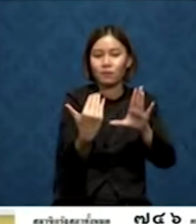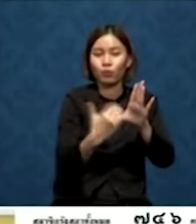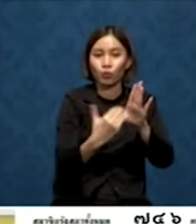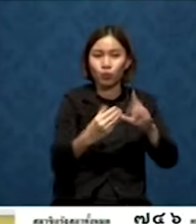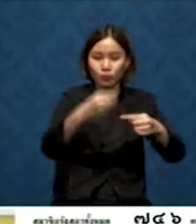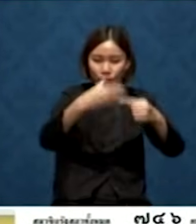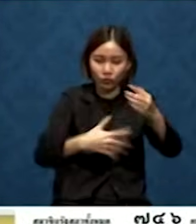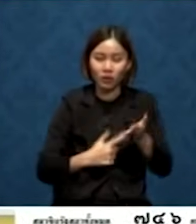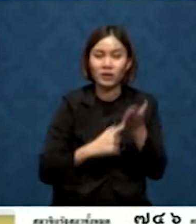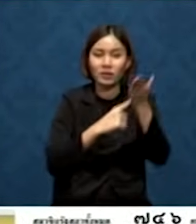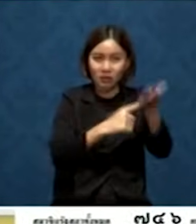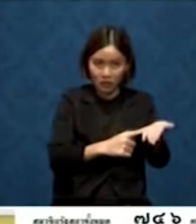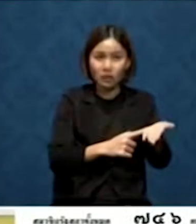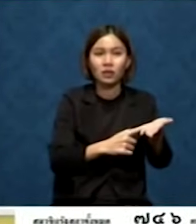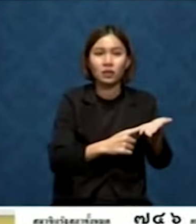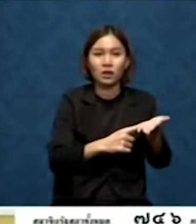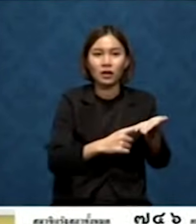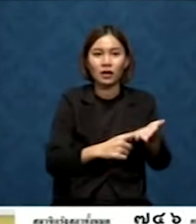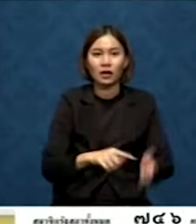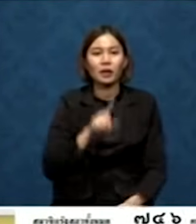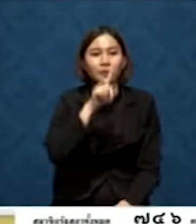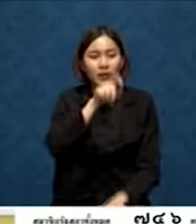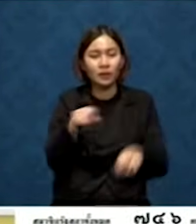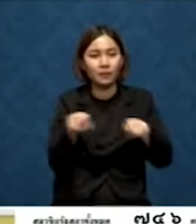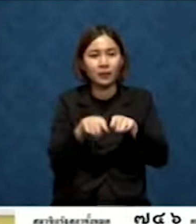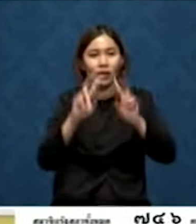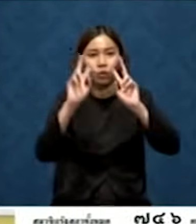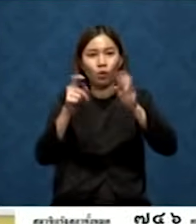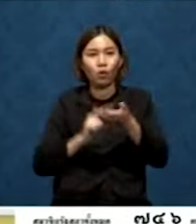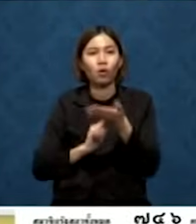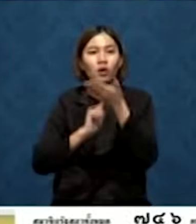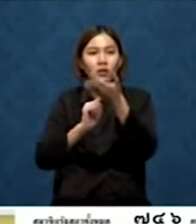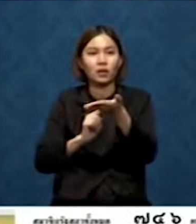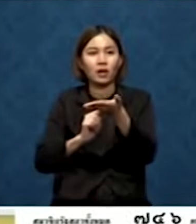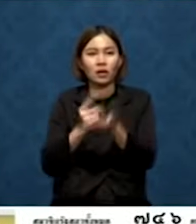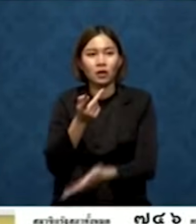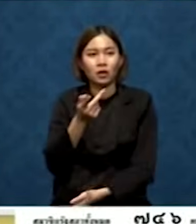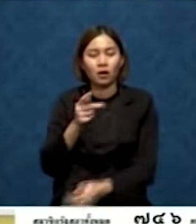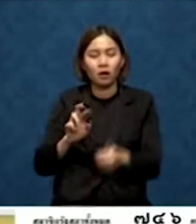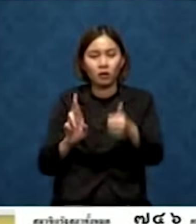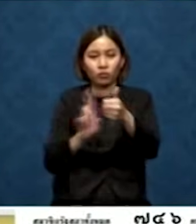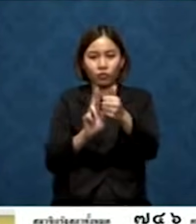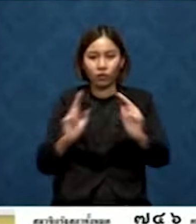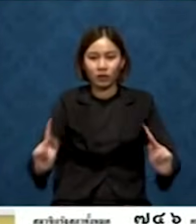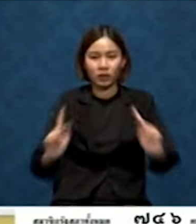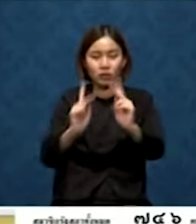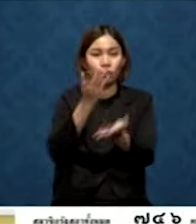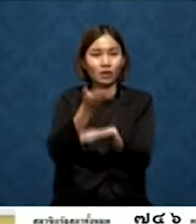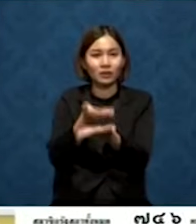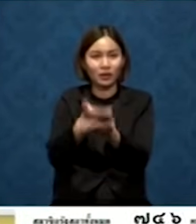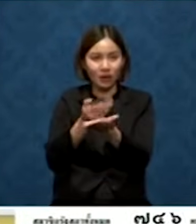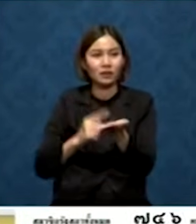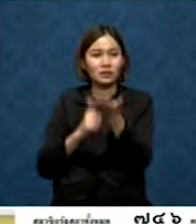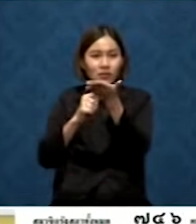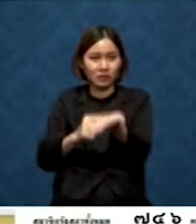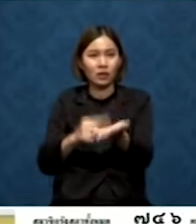และก็เป็นคำถามที่มีหลักการเดียวกันกับญัตติที่รัฐมนตรีช่วยว่าการกระทรวงการทางของท่านล่ะครับเคยเสนอ